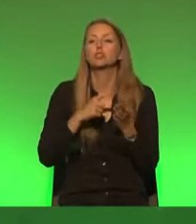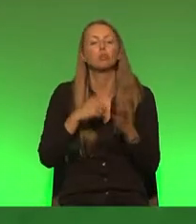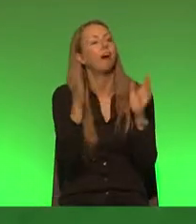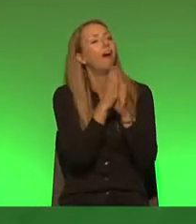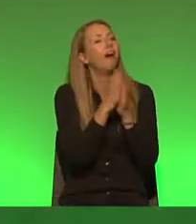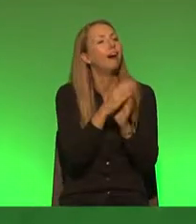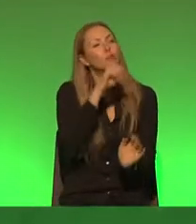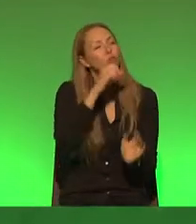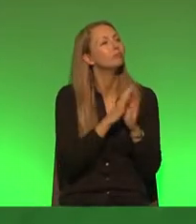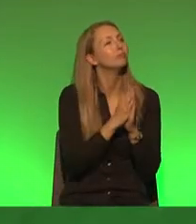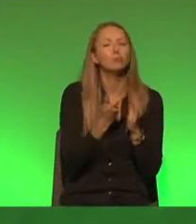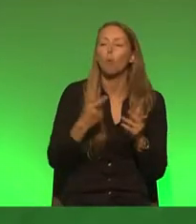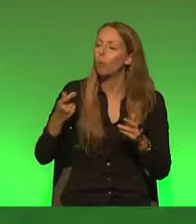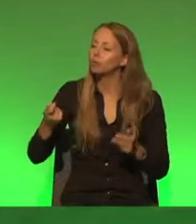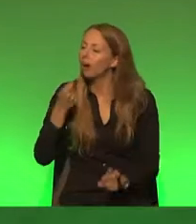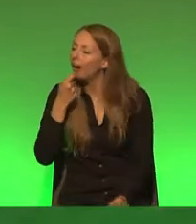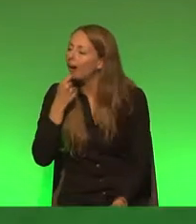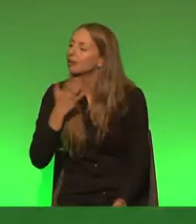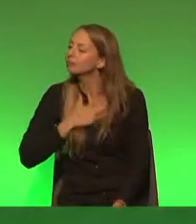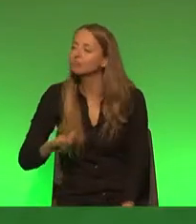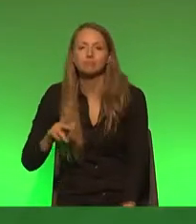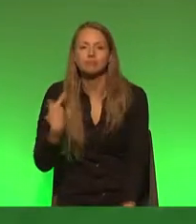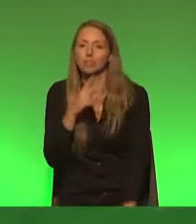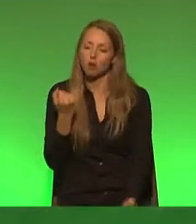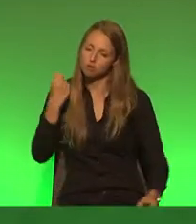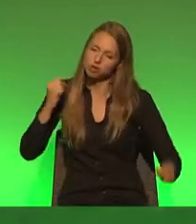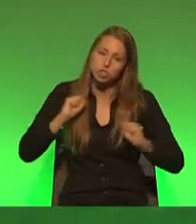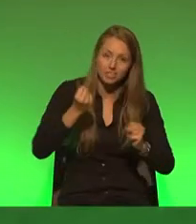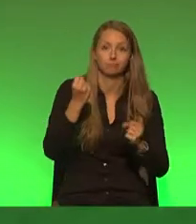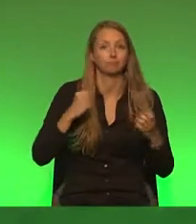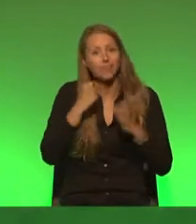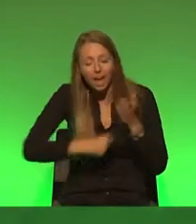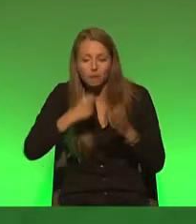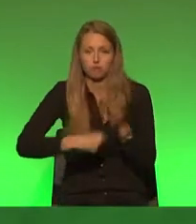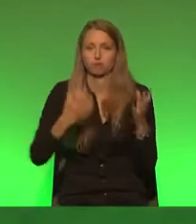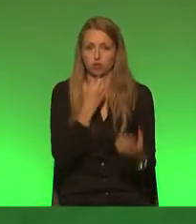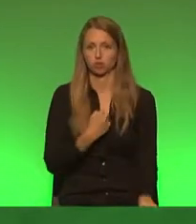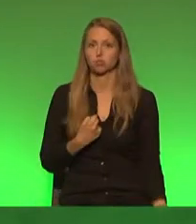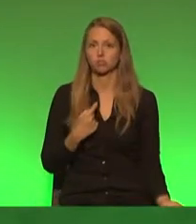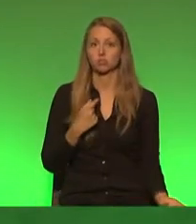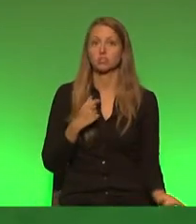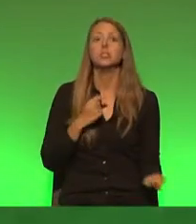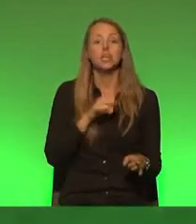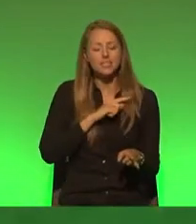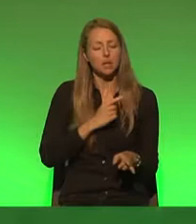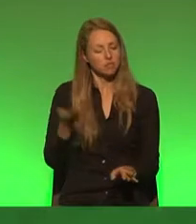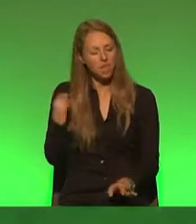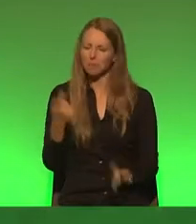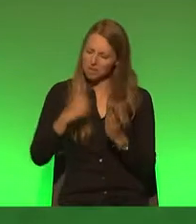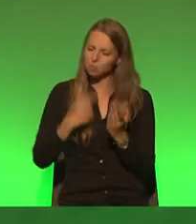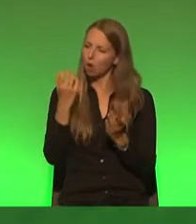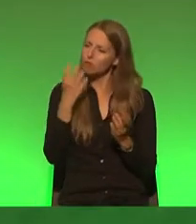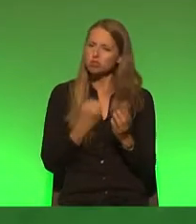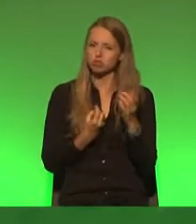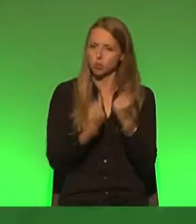am Wahlkampfstand, sondern weil man mitentscheiden will. Und dieser Anspruch gilt nach wie vor. Er galt für mich damals, deswegen bin ich zu den Grünen gekommen. Das hat mich